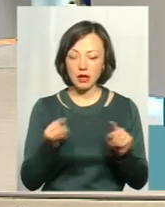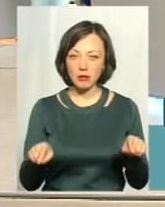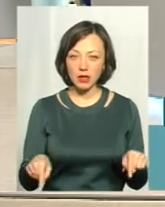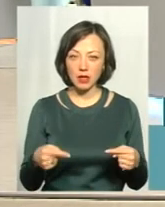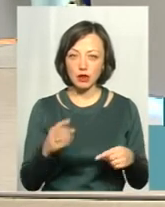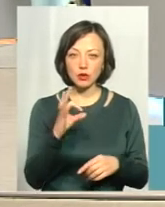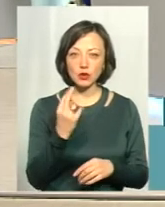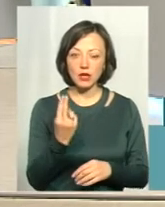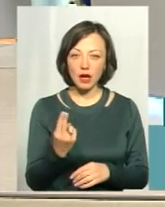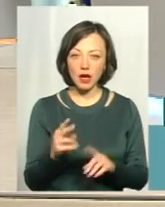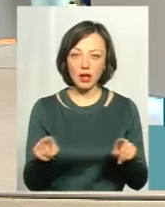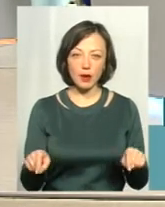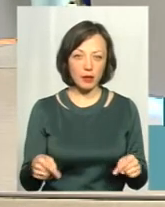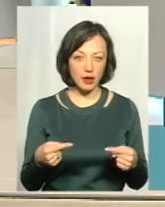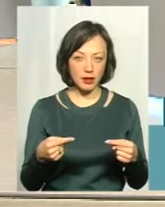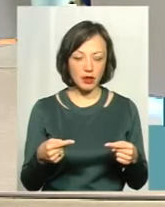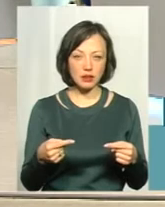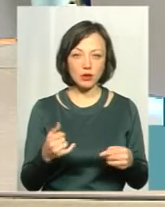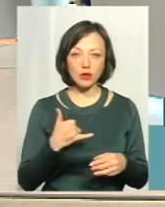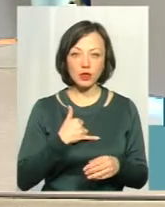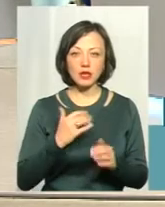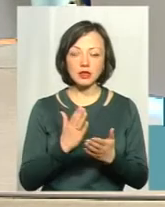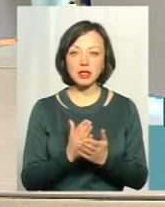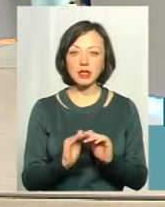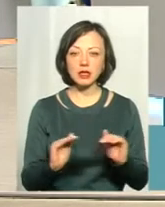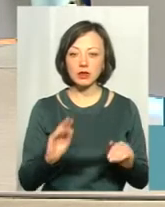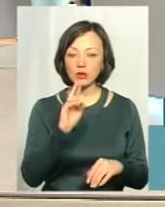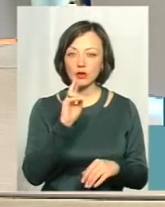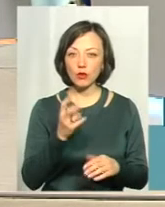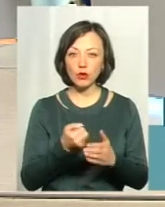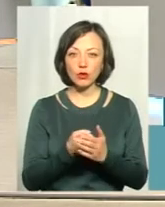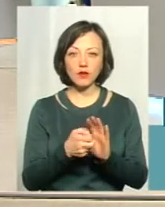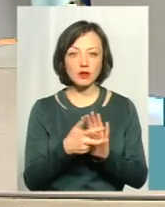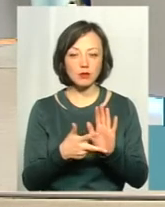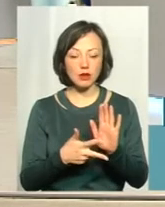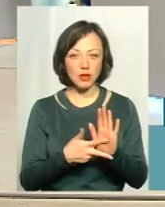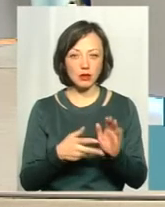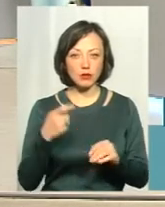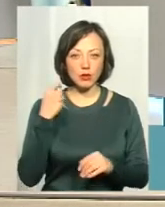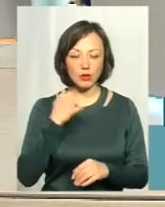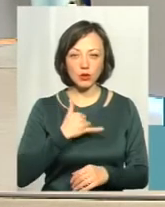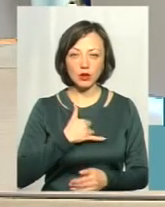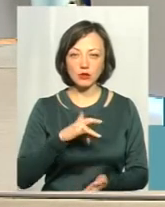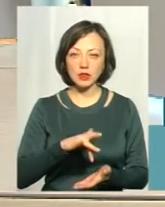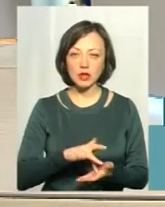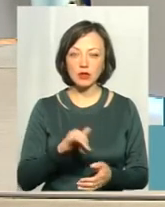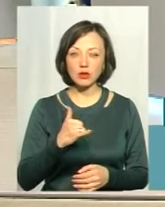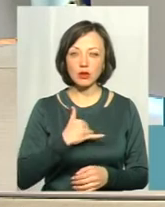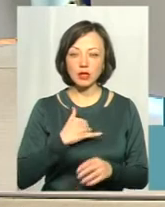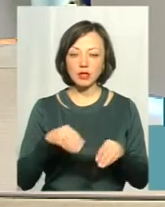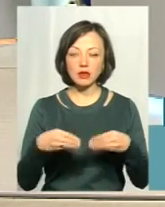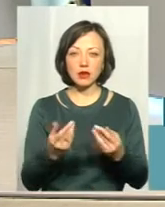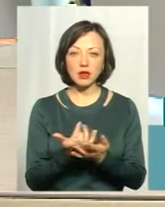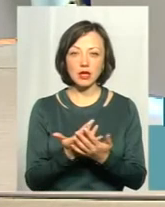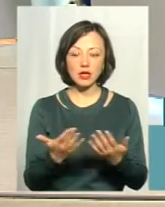реабілітація, соціальна реабілітація, у нас дітки від 2 років до 18 в нашому центрі, і нас надаються